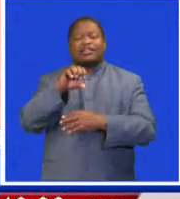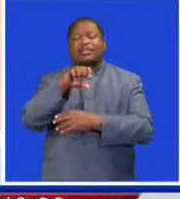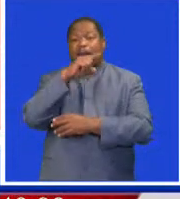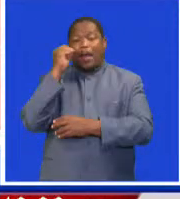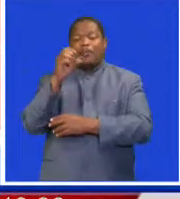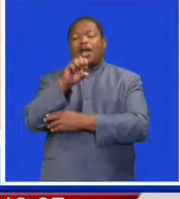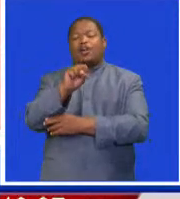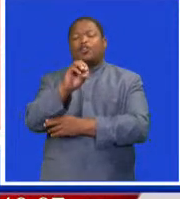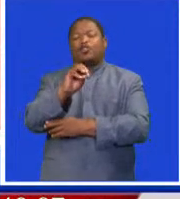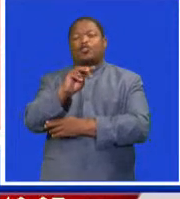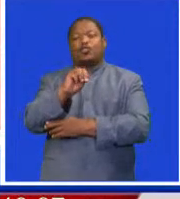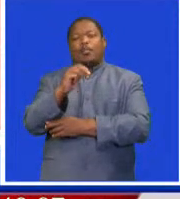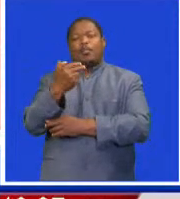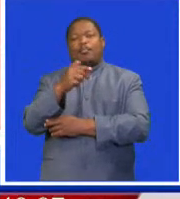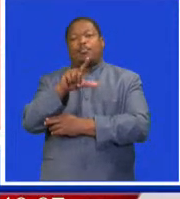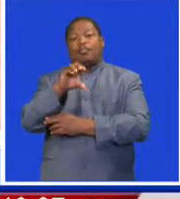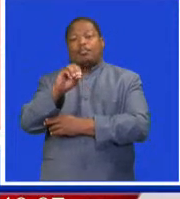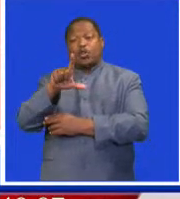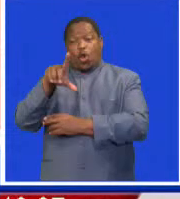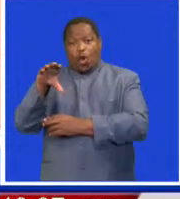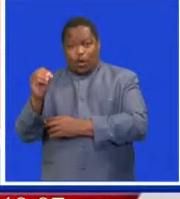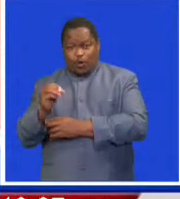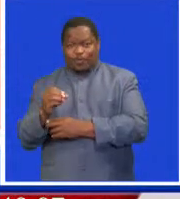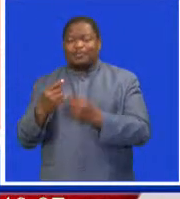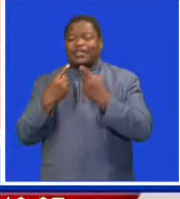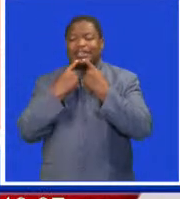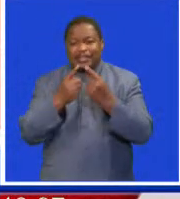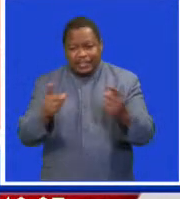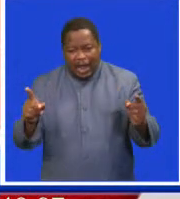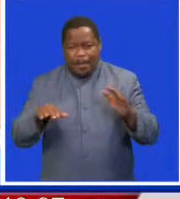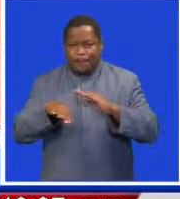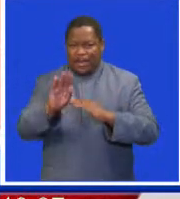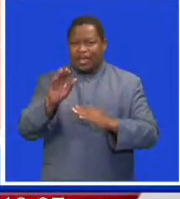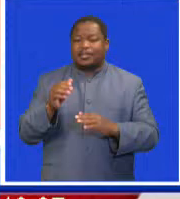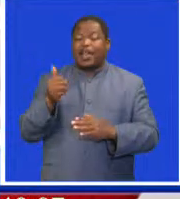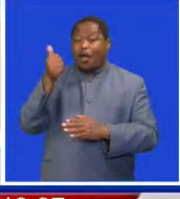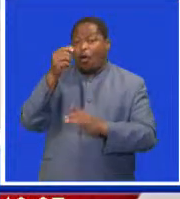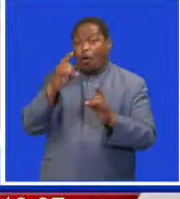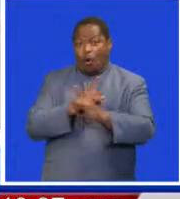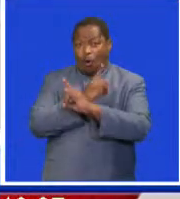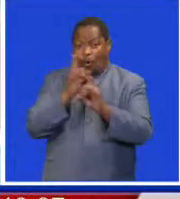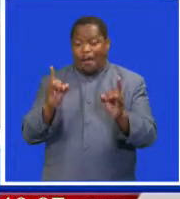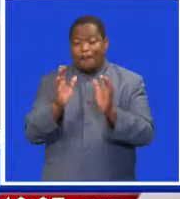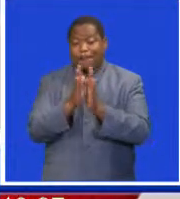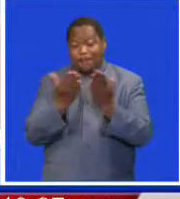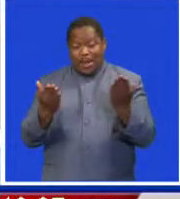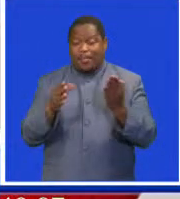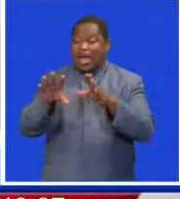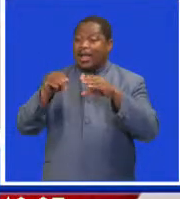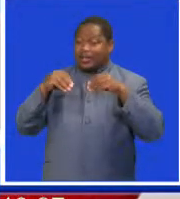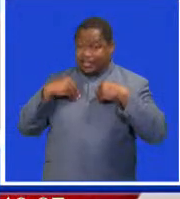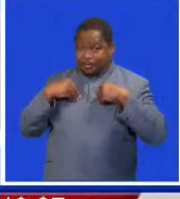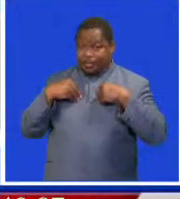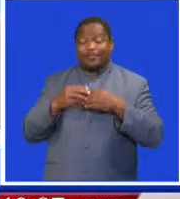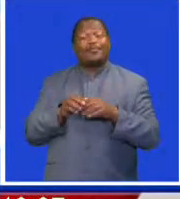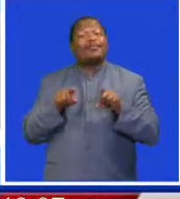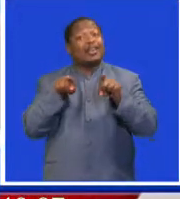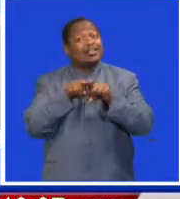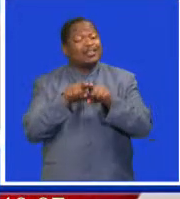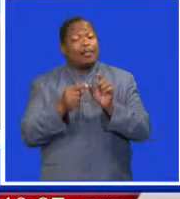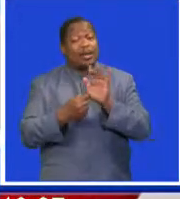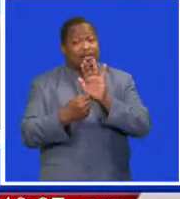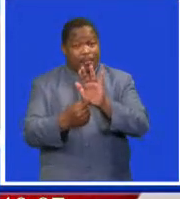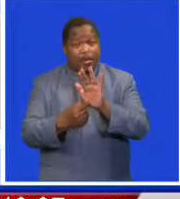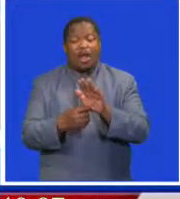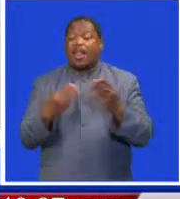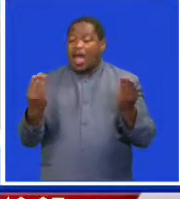Kungako ungakakuthathi kudla wakudla ubona umuntu sekabheka phansi athandaza